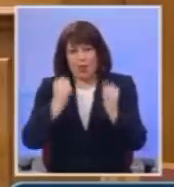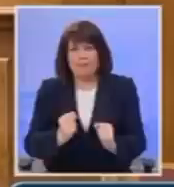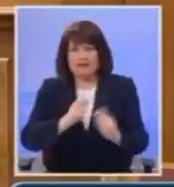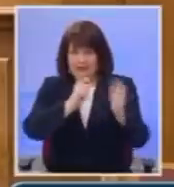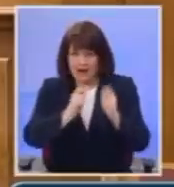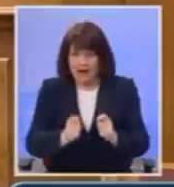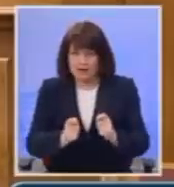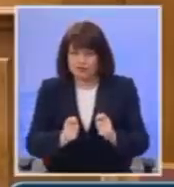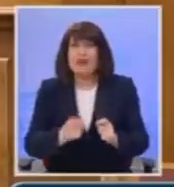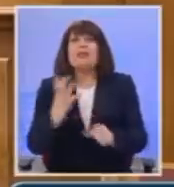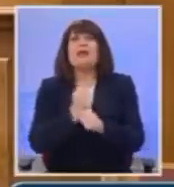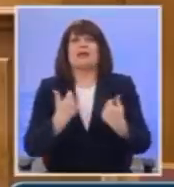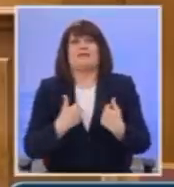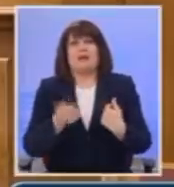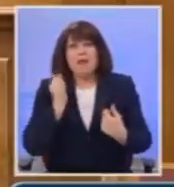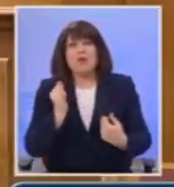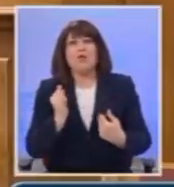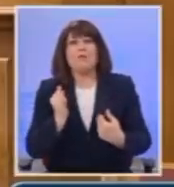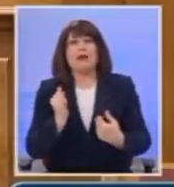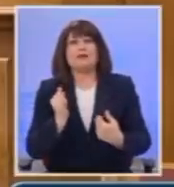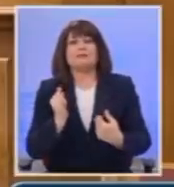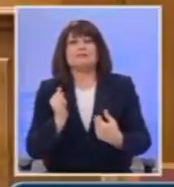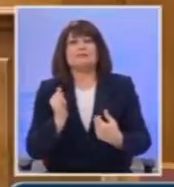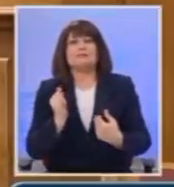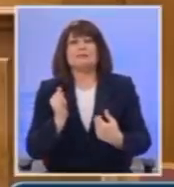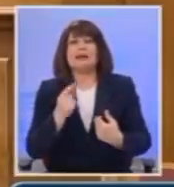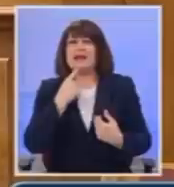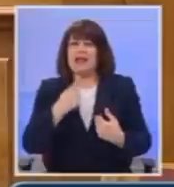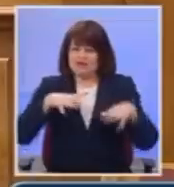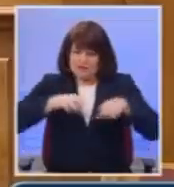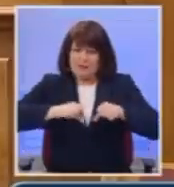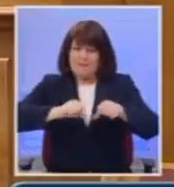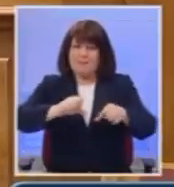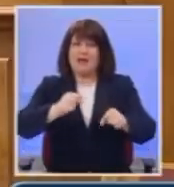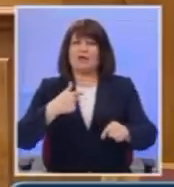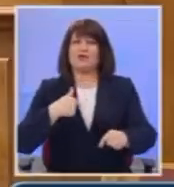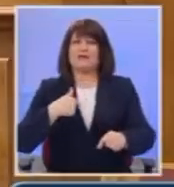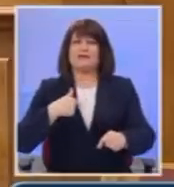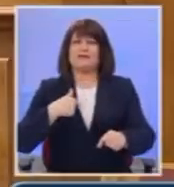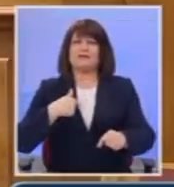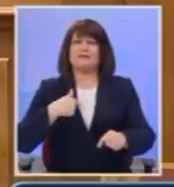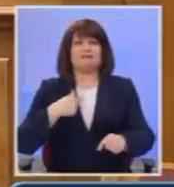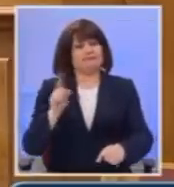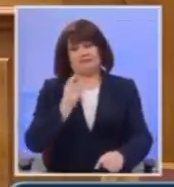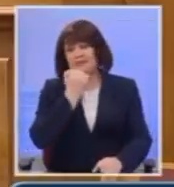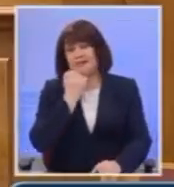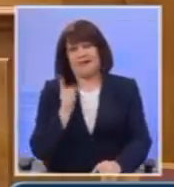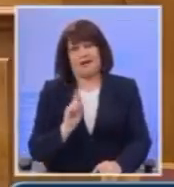κακό κείμενα. Δεν έχει καταφέρει ακόμα. Μιλάτε για κομματικοκρατία σε αυτή την κυβέρνηση. Όχι, κύριε Θεοδωράκη, κάνετε